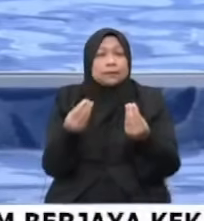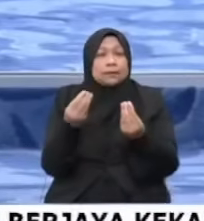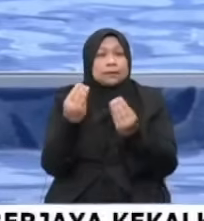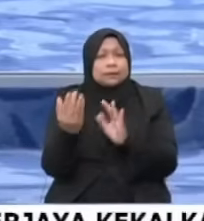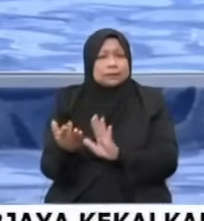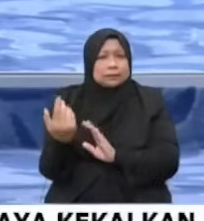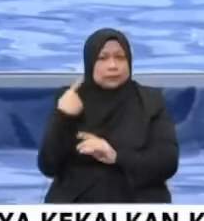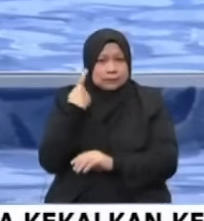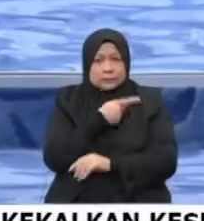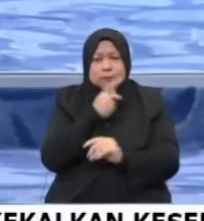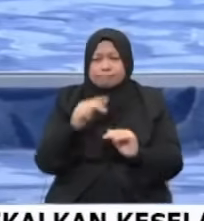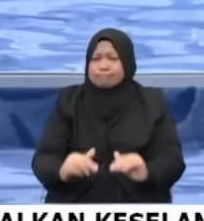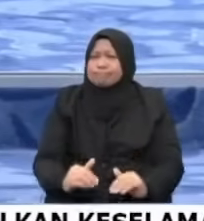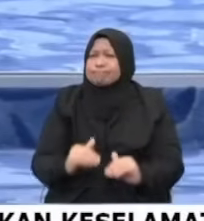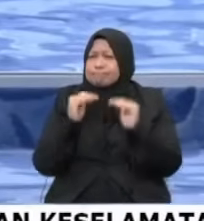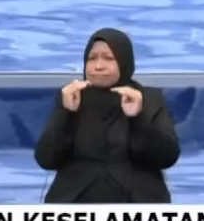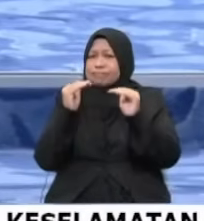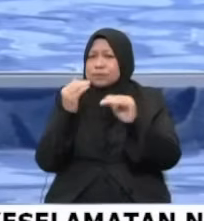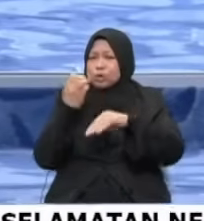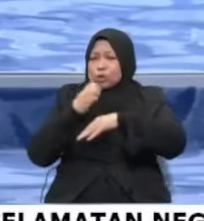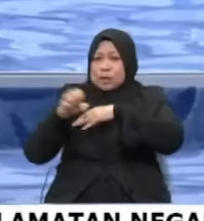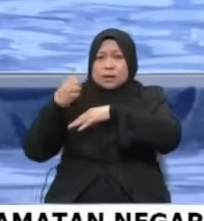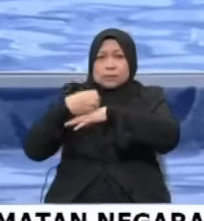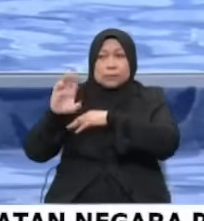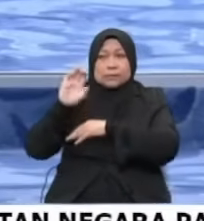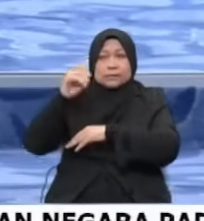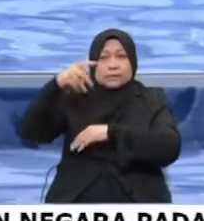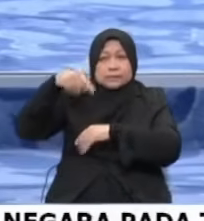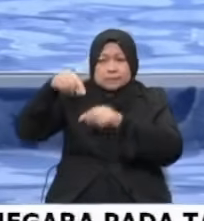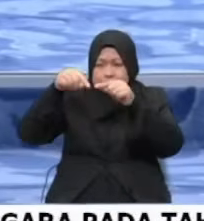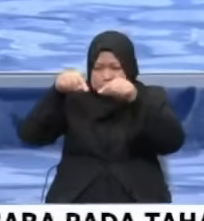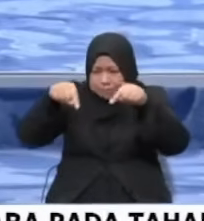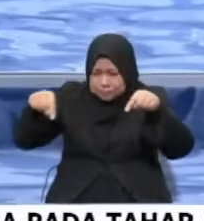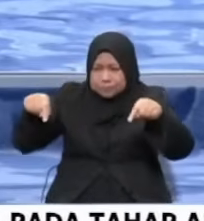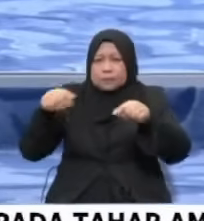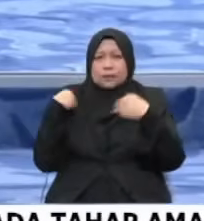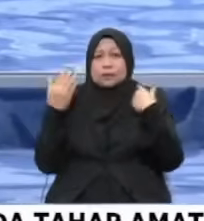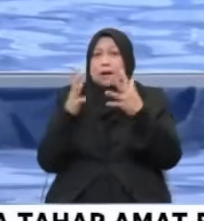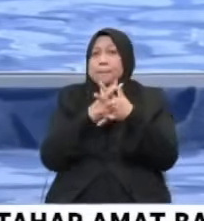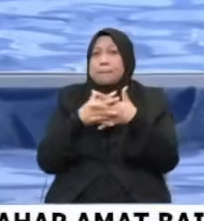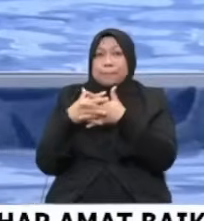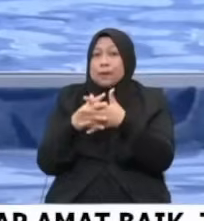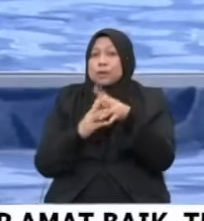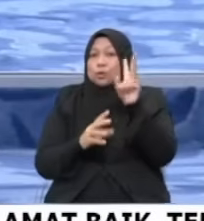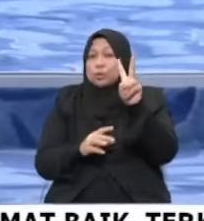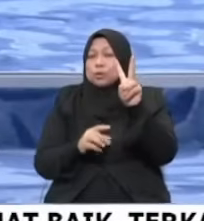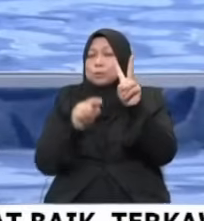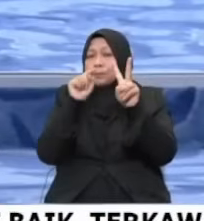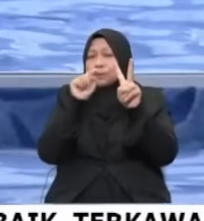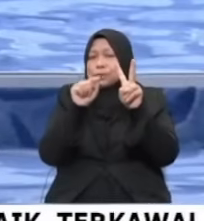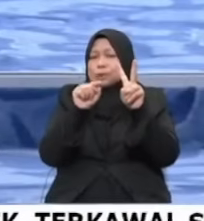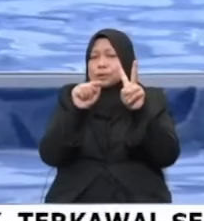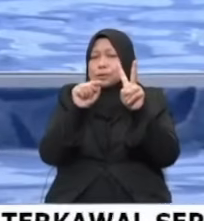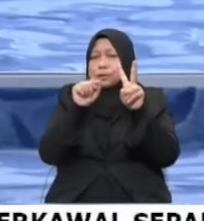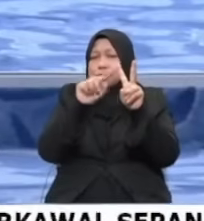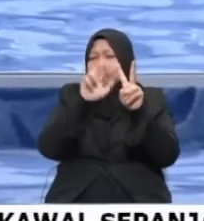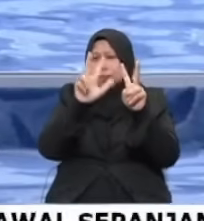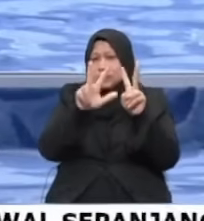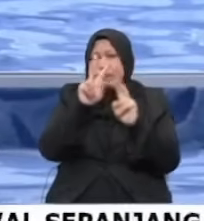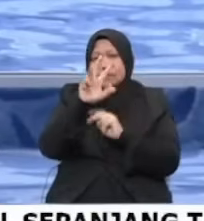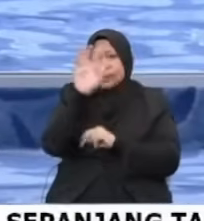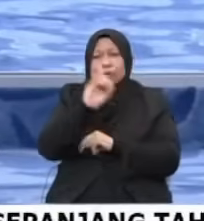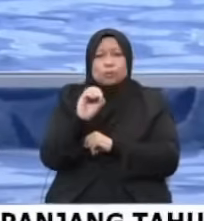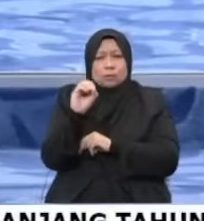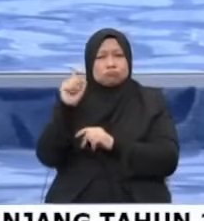kita meningkatpamanya sekarang ekip ke Amerika kita itu 23% daripada keperluan